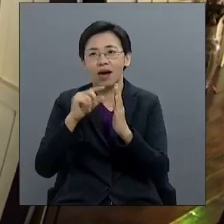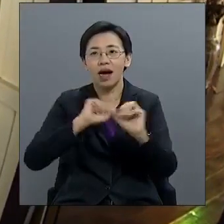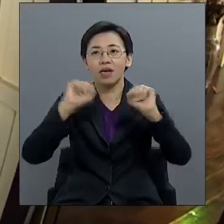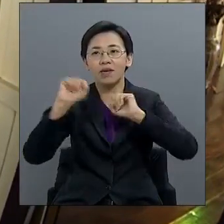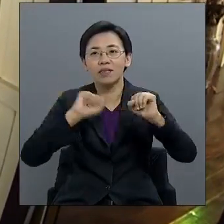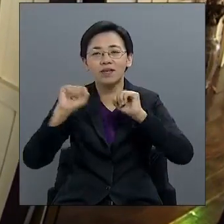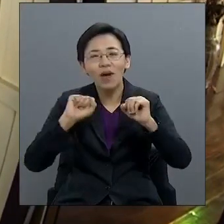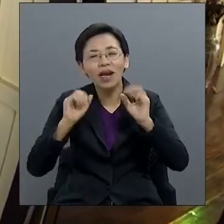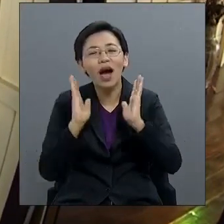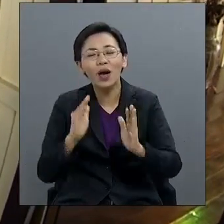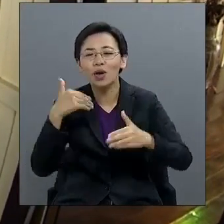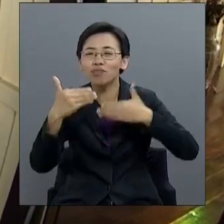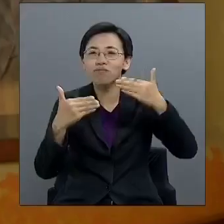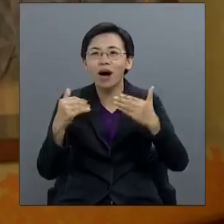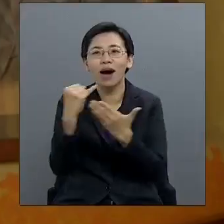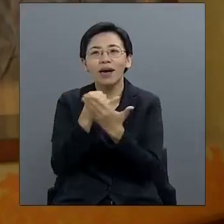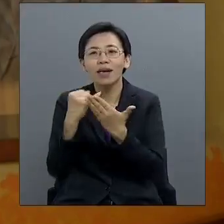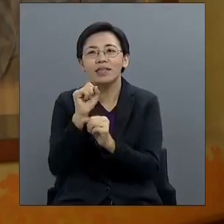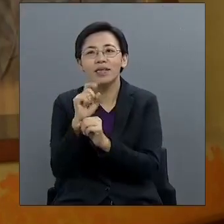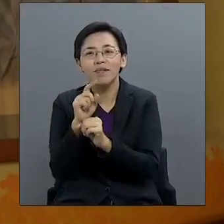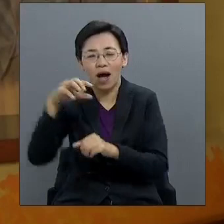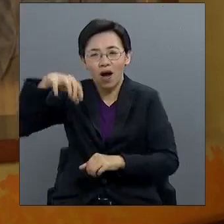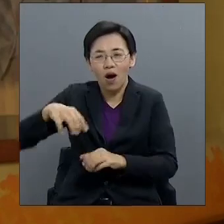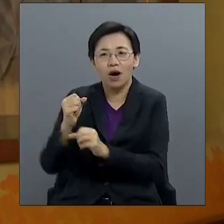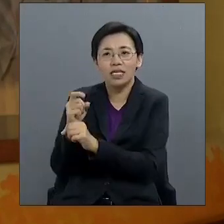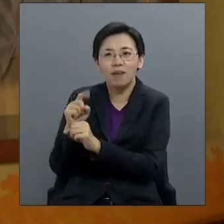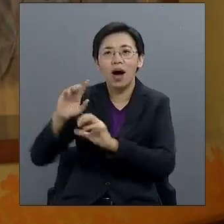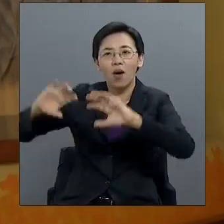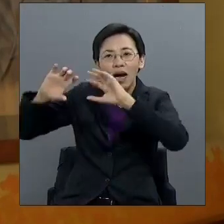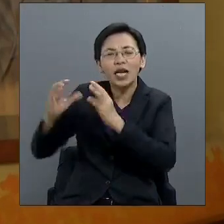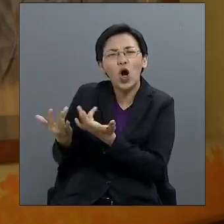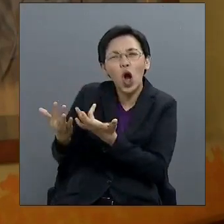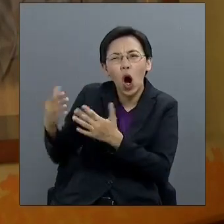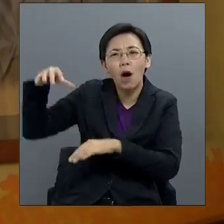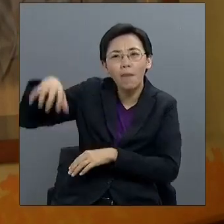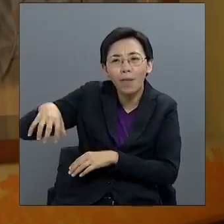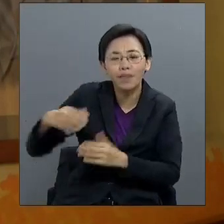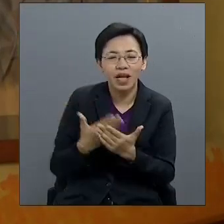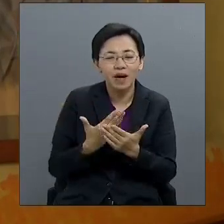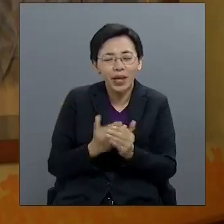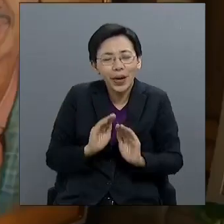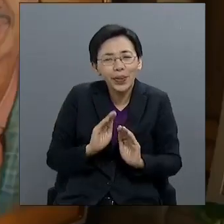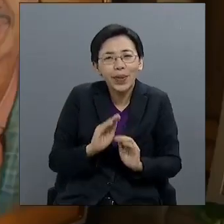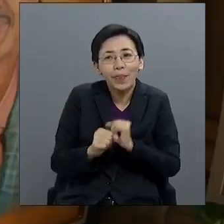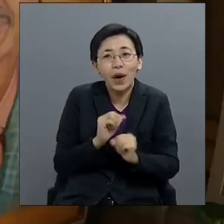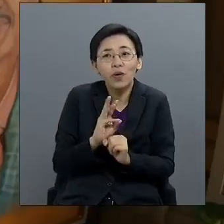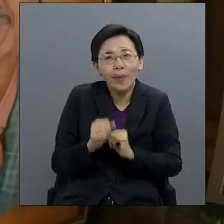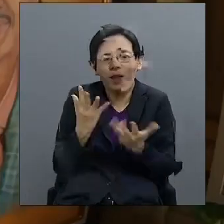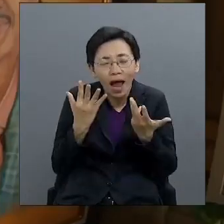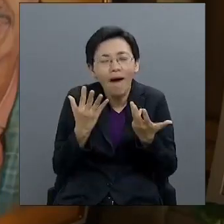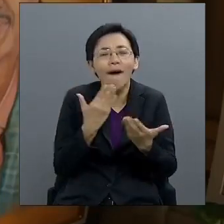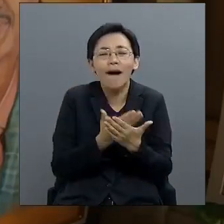องสุนทรีนำร่องก่อนจะมีหอศิลป์ส่วนกลางจากภาครัฐโดยใช้ทุนจากเงินบำนาญสานฝันให้เป็นจริง